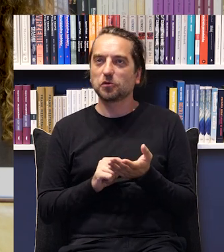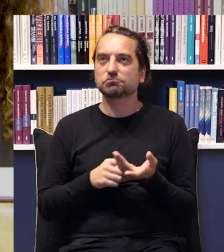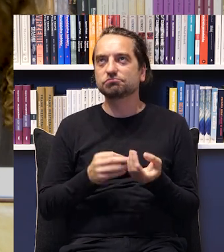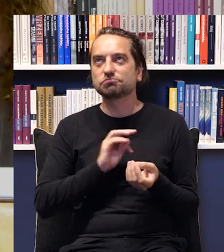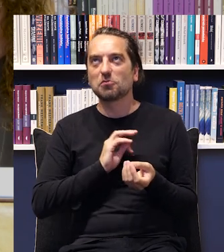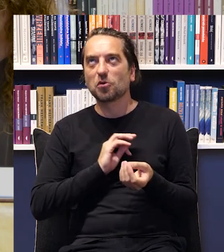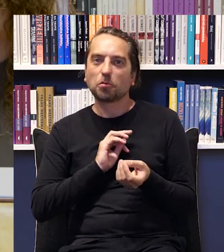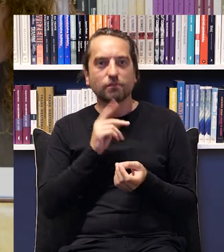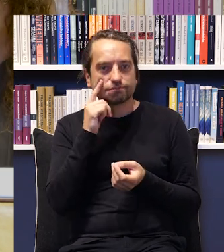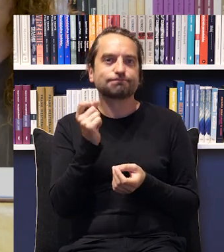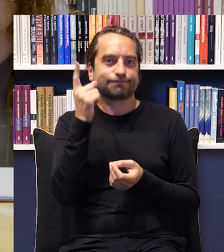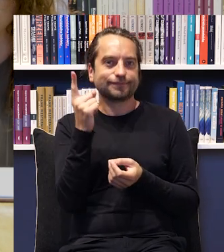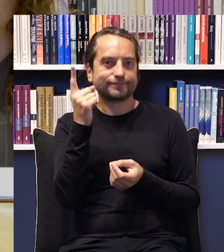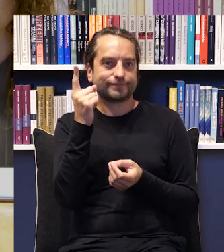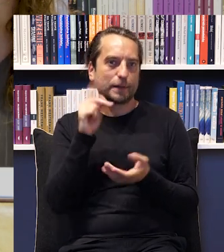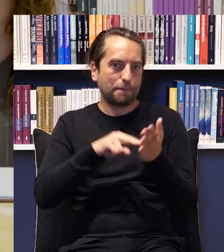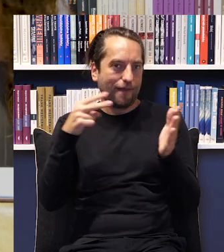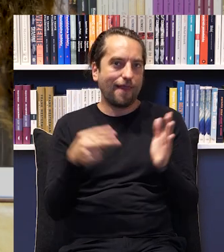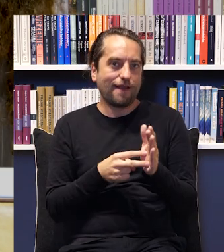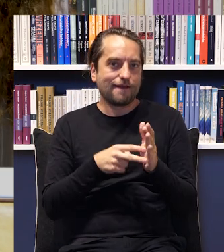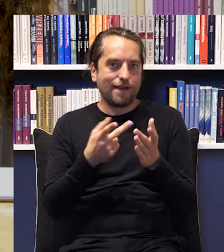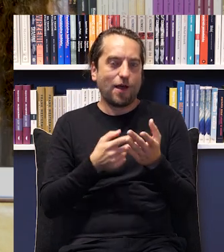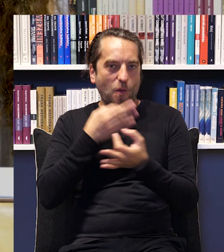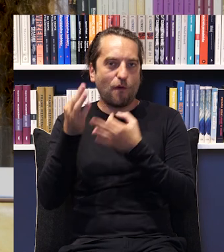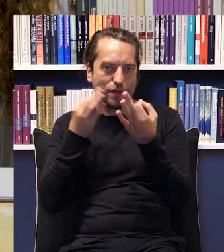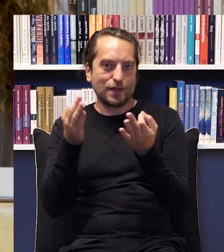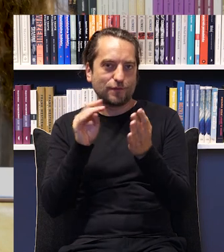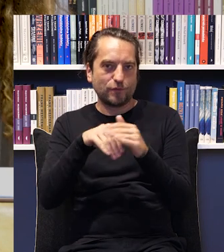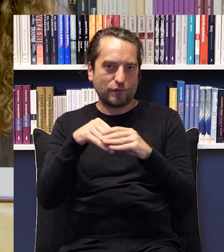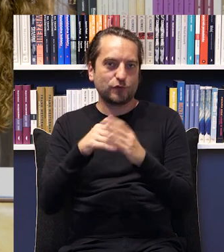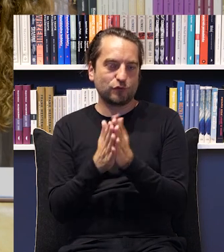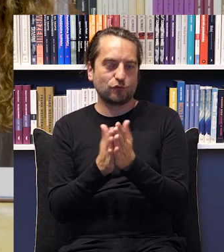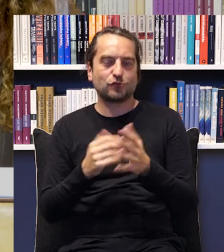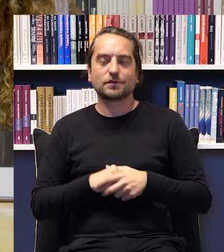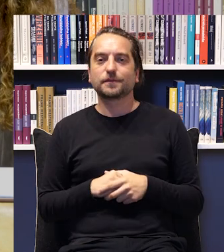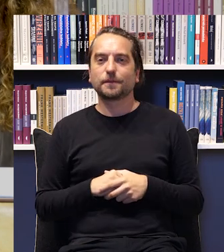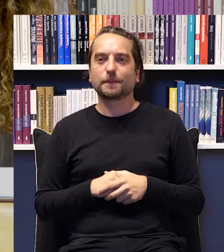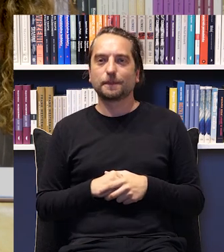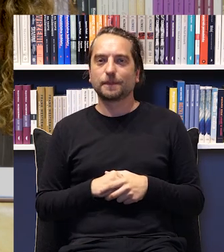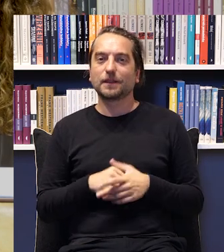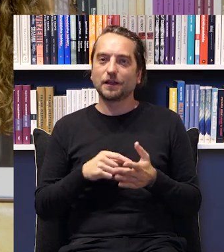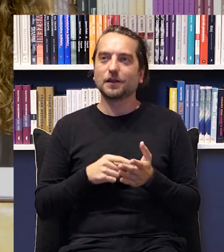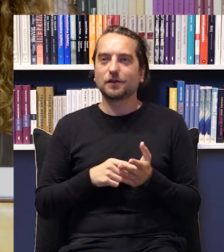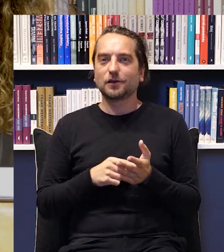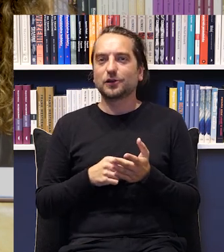mój koncept porządkujący tę narrację. I wydaje mi się, że tam nawet są takie trochę właśnie